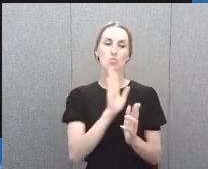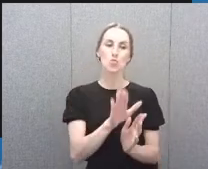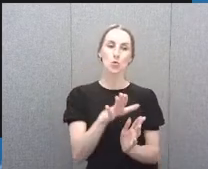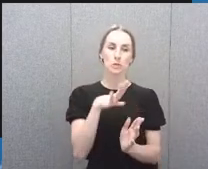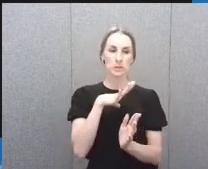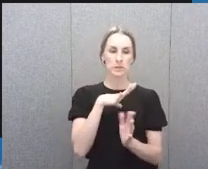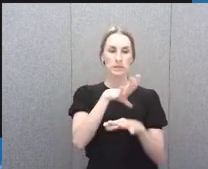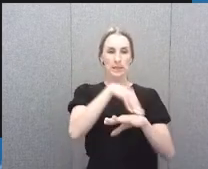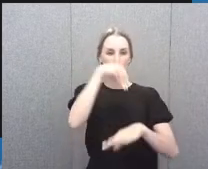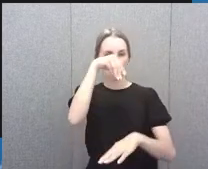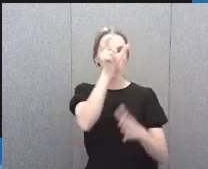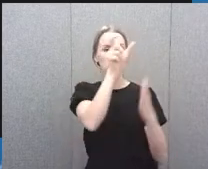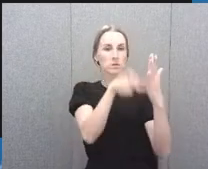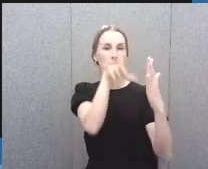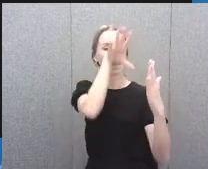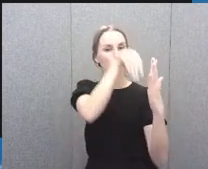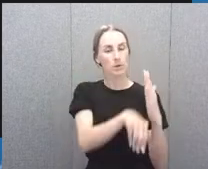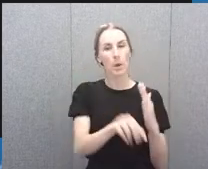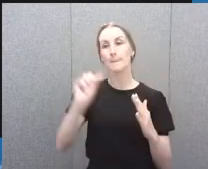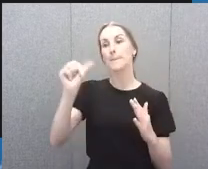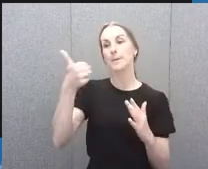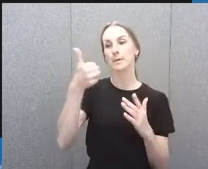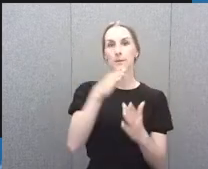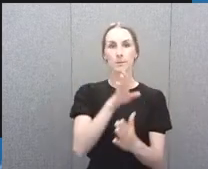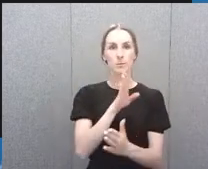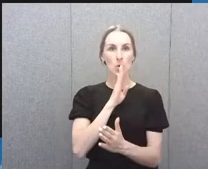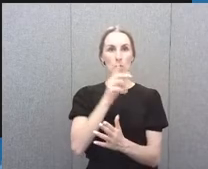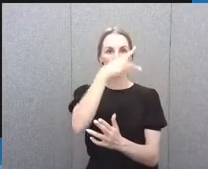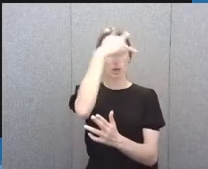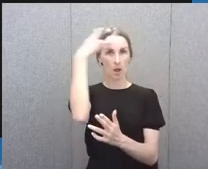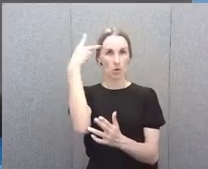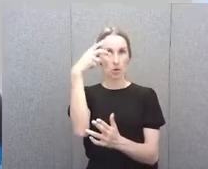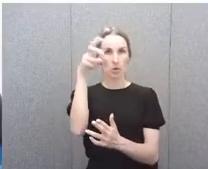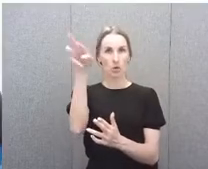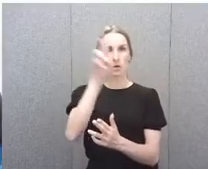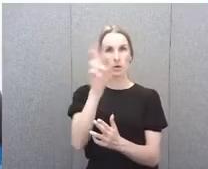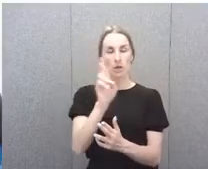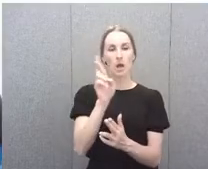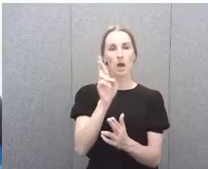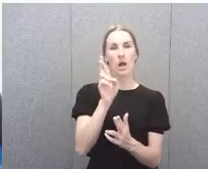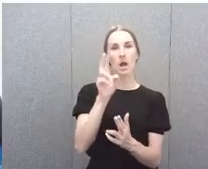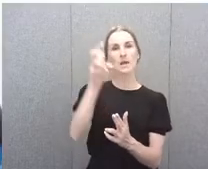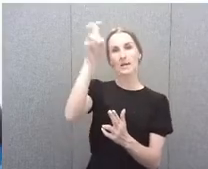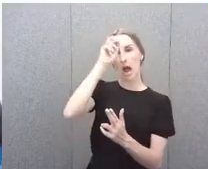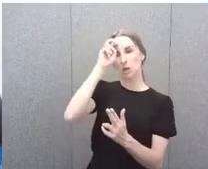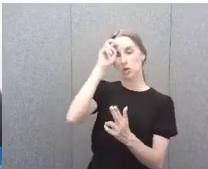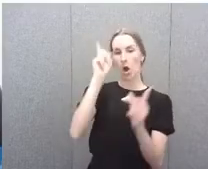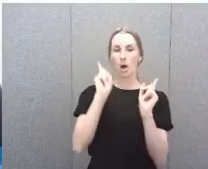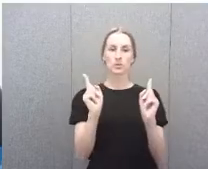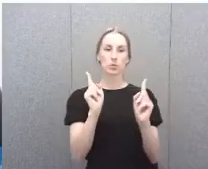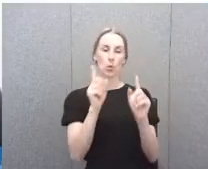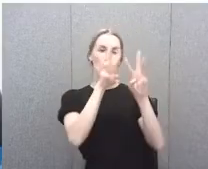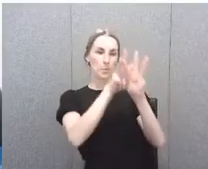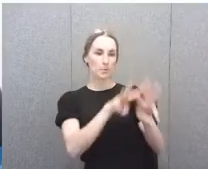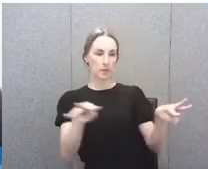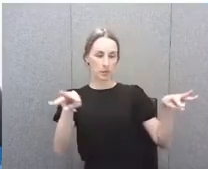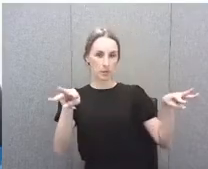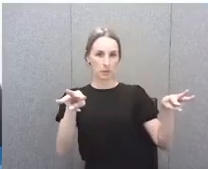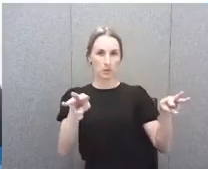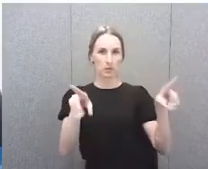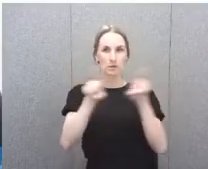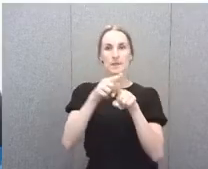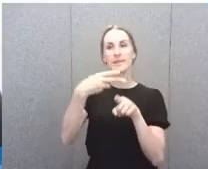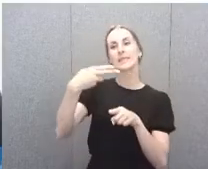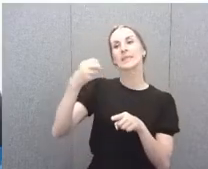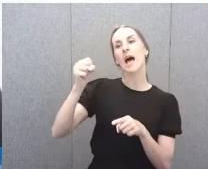Литвы, бывший член парламента Литовской Республики, первая женщина-министр обороны в Литве